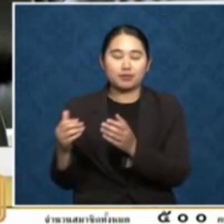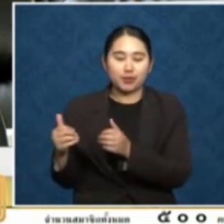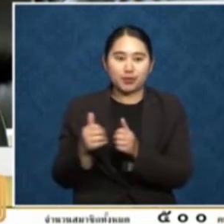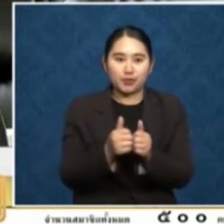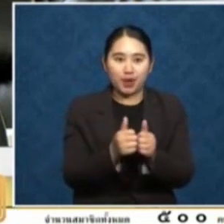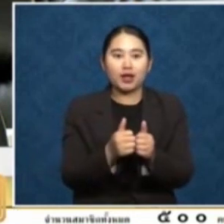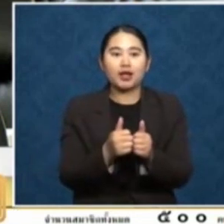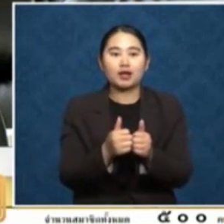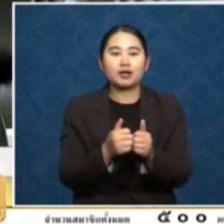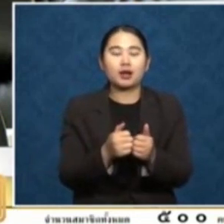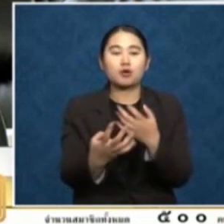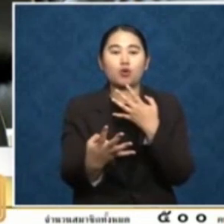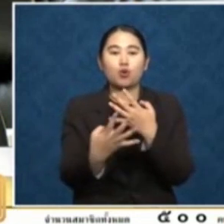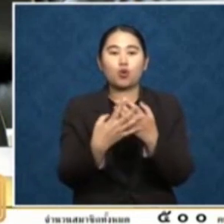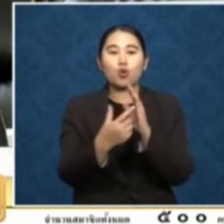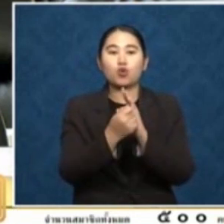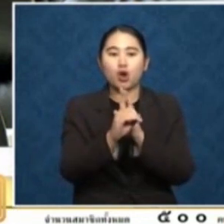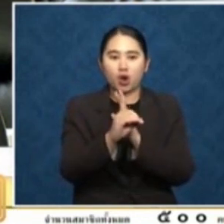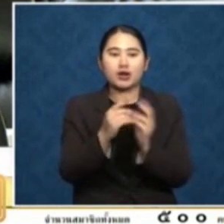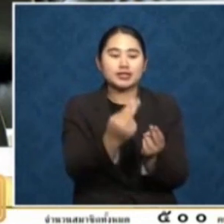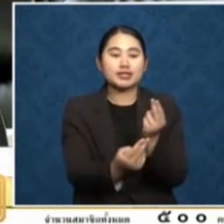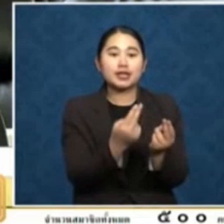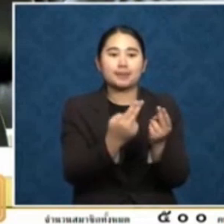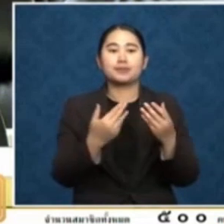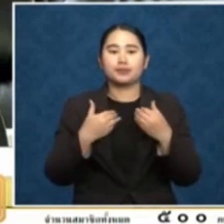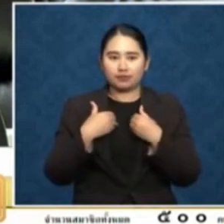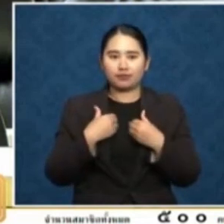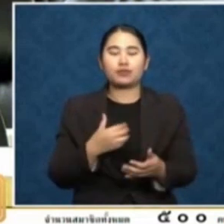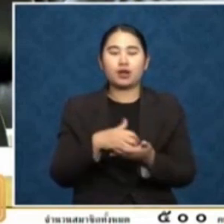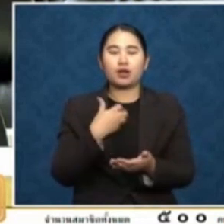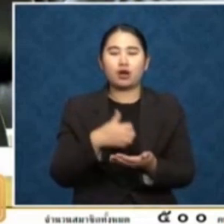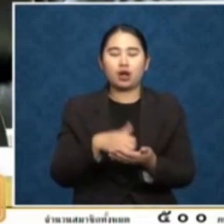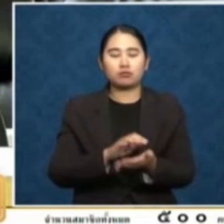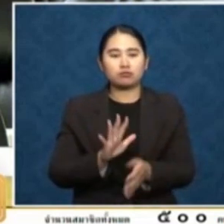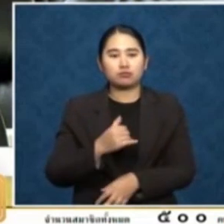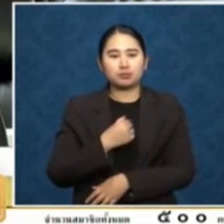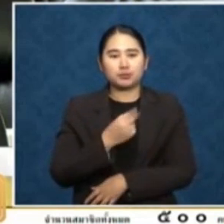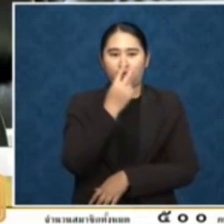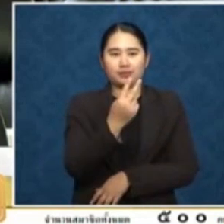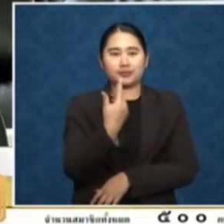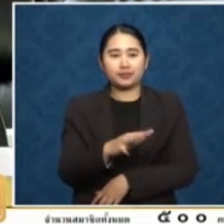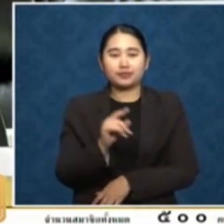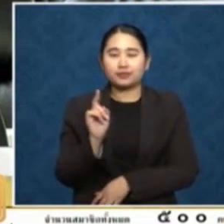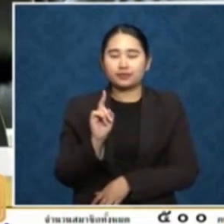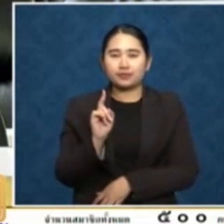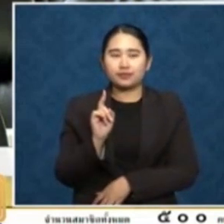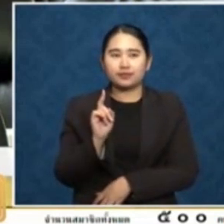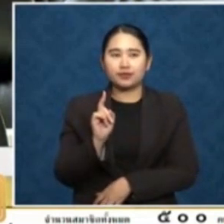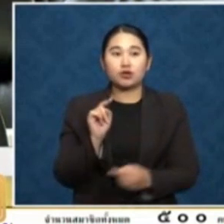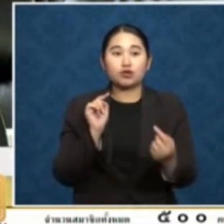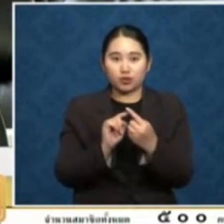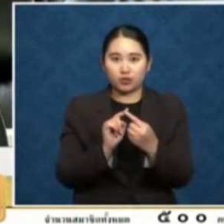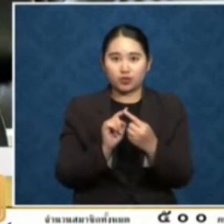สองรัฐมนตรียุติธรรมไปเยี่ยมผู้ต้องขังที่เรือนจำจังหวัดอุดรธานีอยากจะขอเรียนนะครับว่า